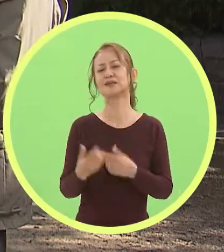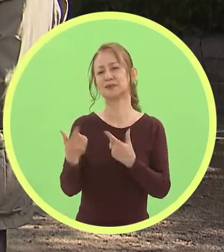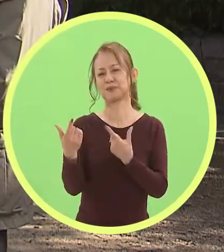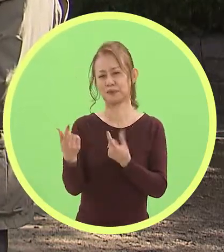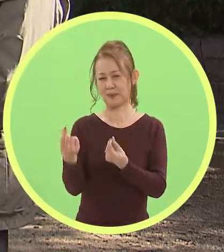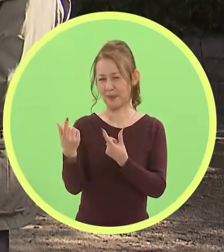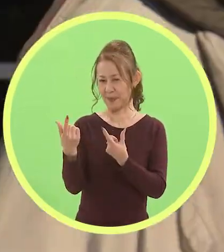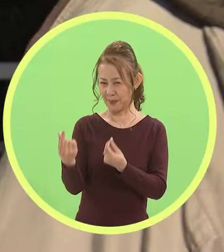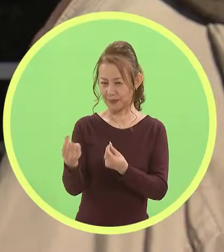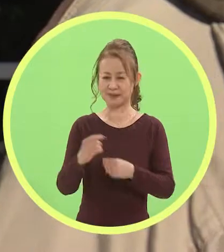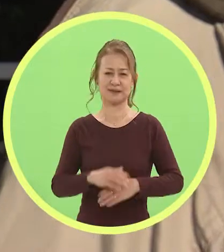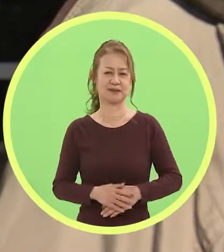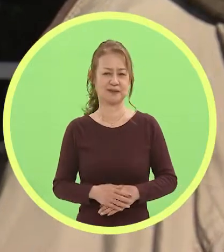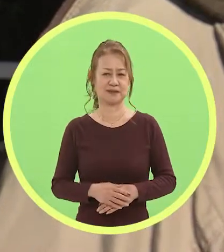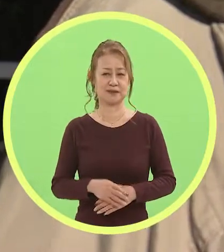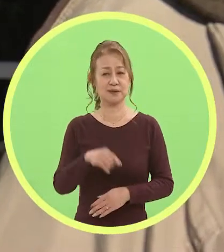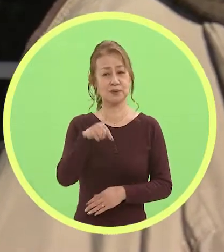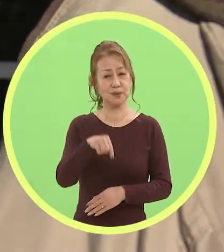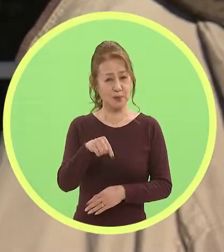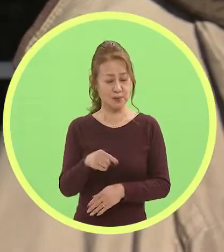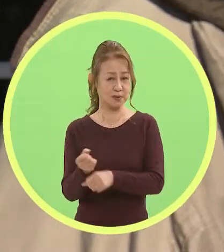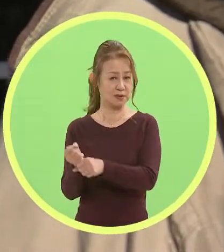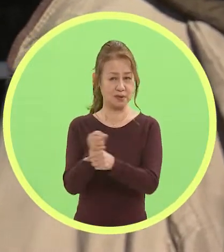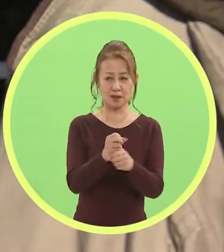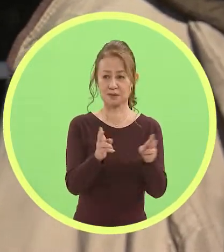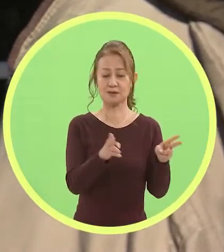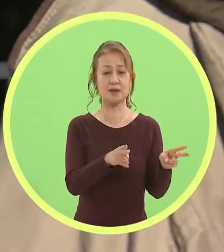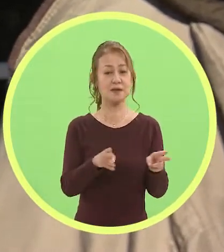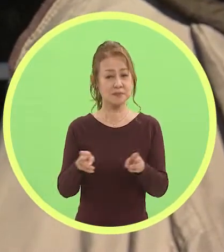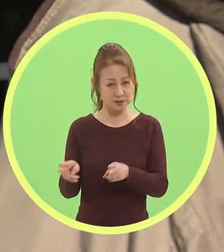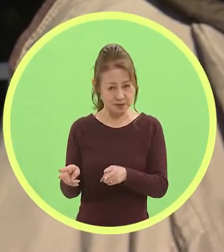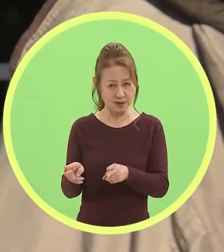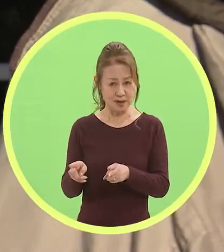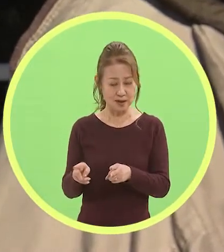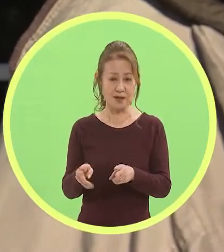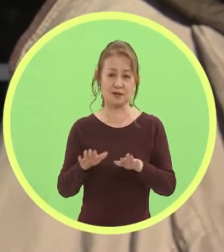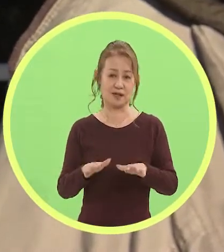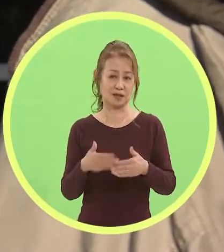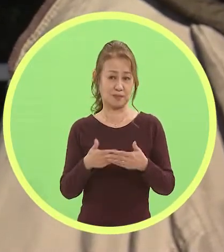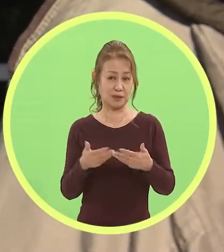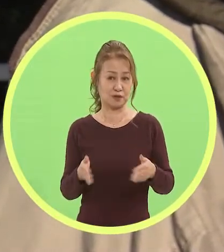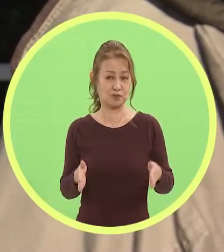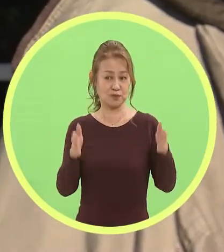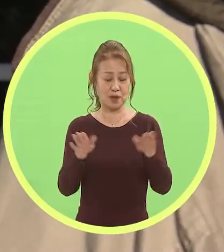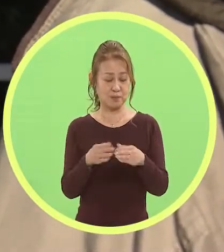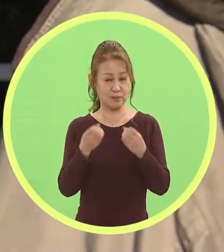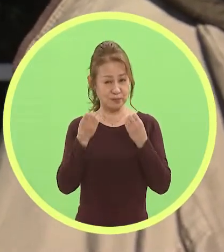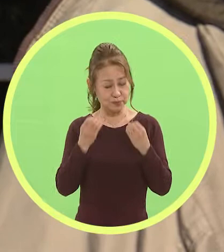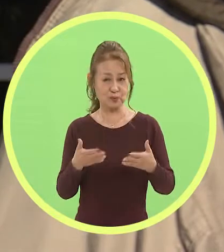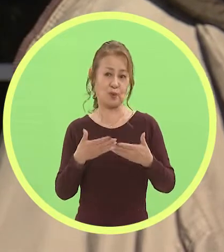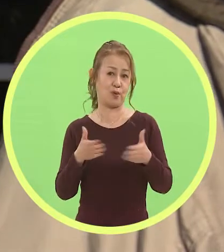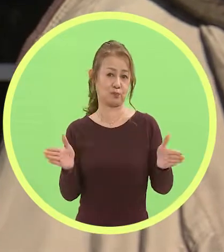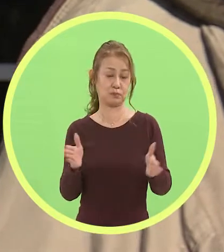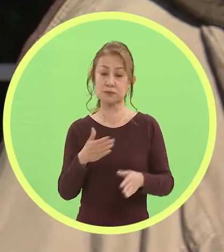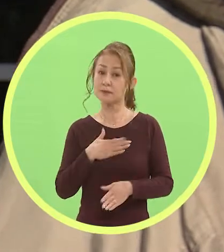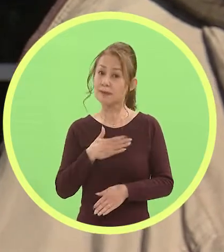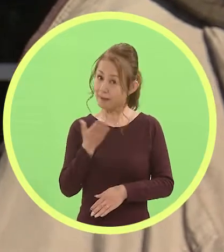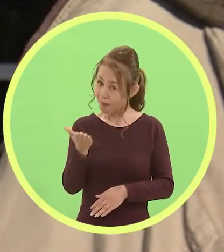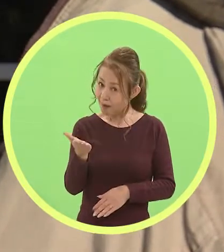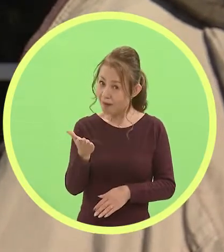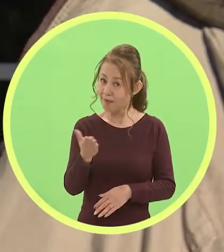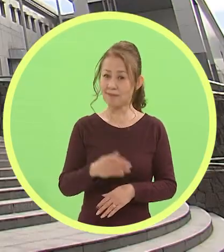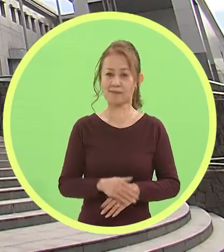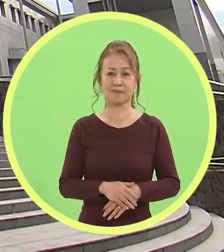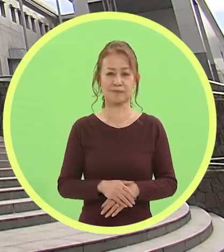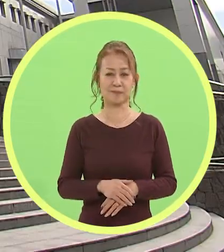その通りです。じゃあ肘山公園の再整備に伴って、現代美術館がリニューアルすることも知って